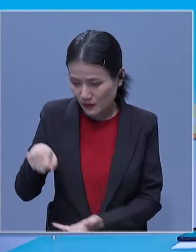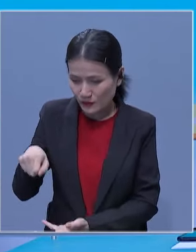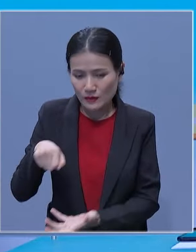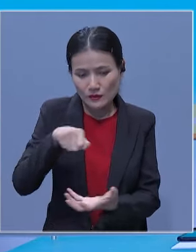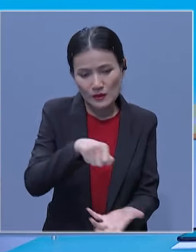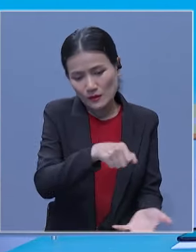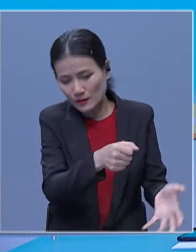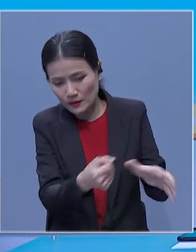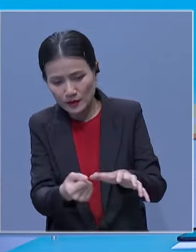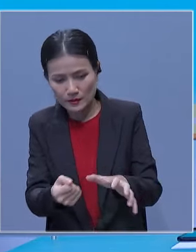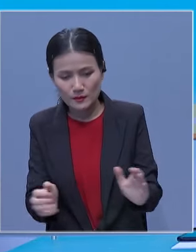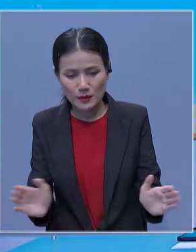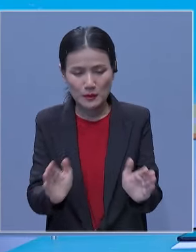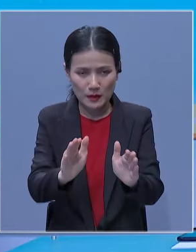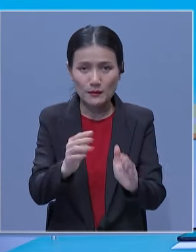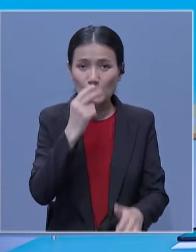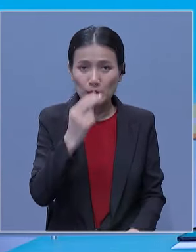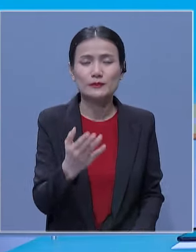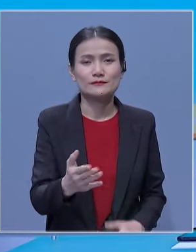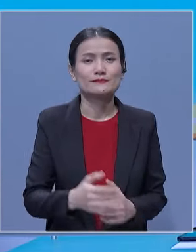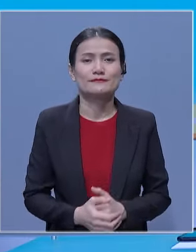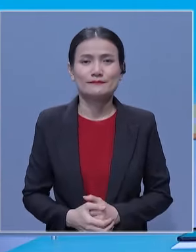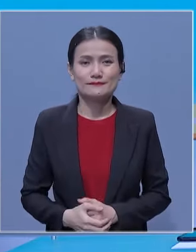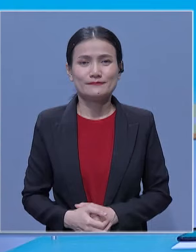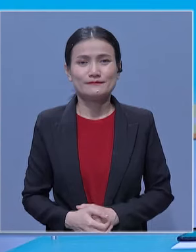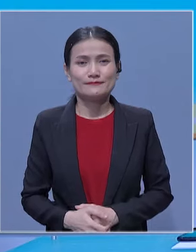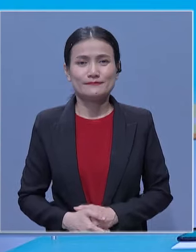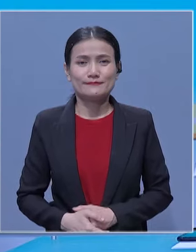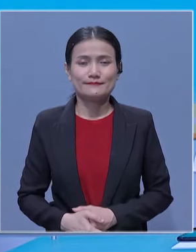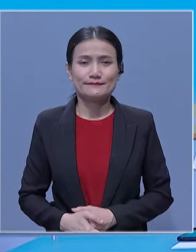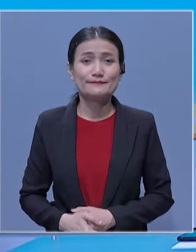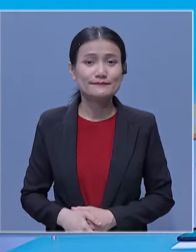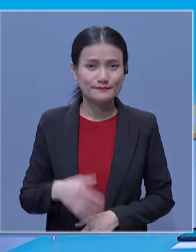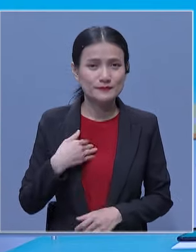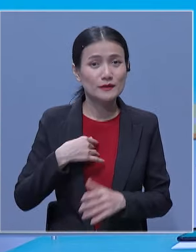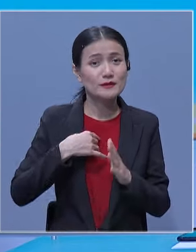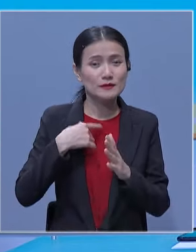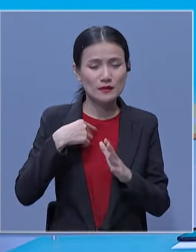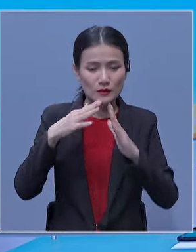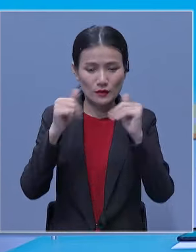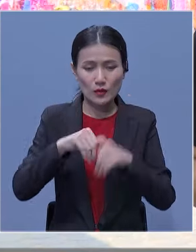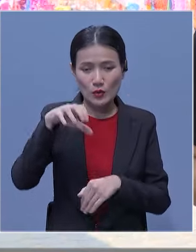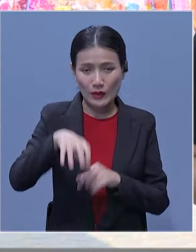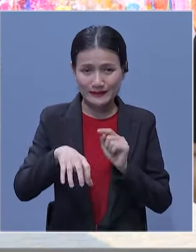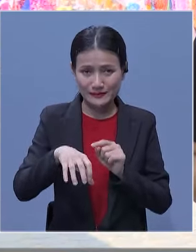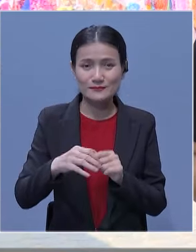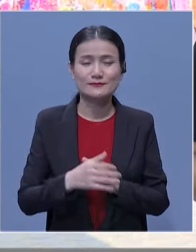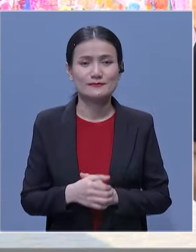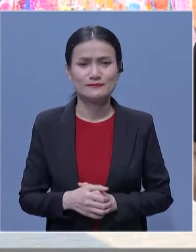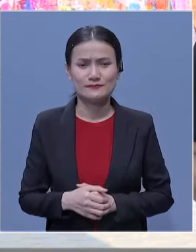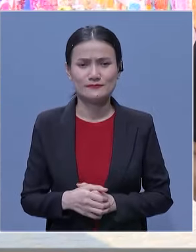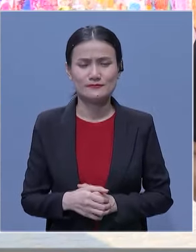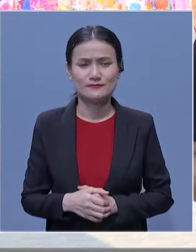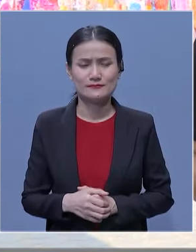เจดีย์ทรายไปดูบรรยากาศที่นั่นนะคะพี่เวนไตชัยวงศ์รายงานเข้ามาจากวัดเจ็ดลินจังหวัดเชียงใหม่เชิญ